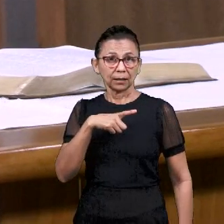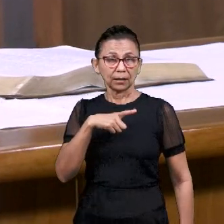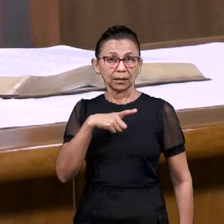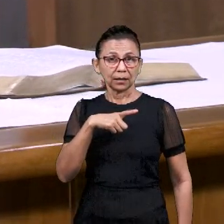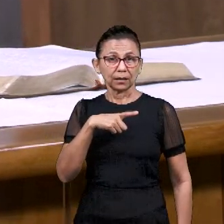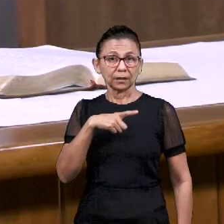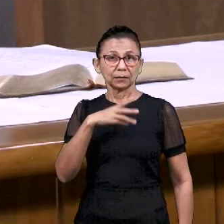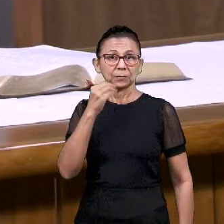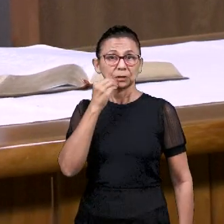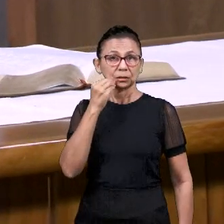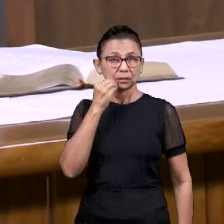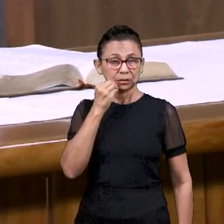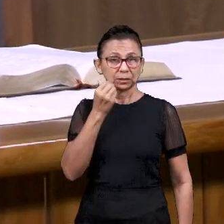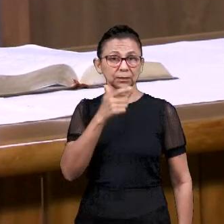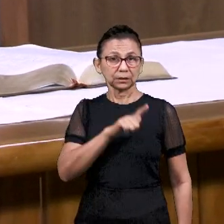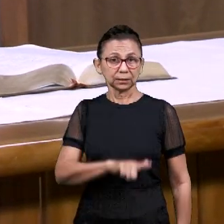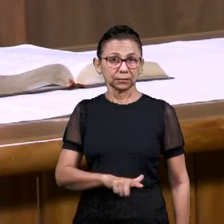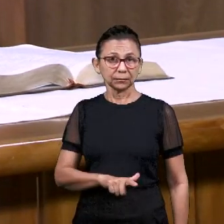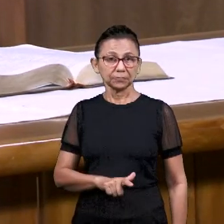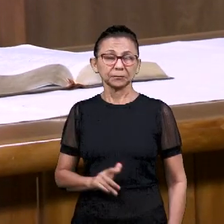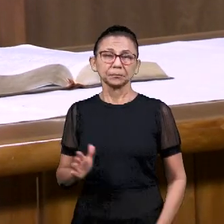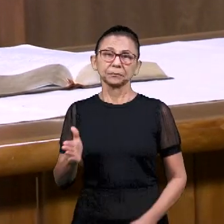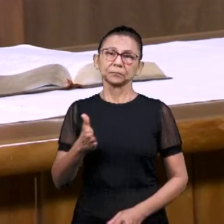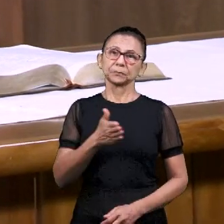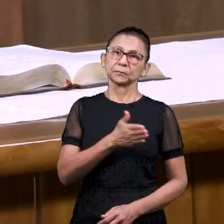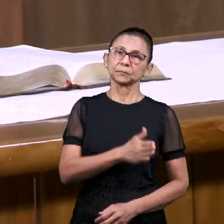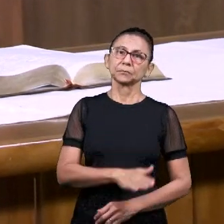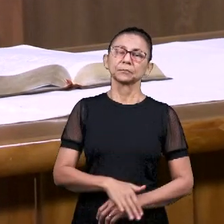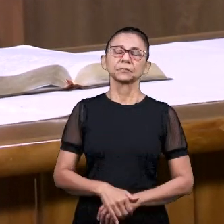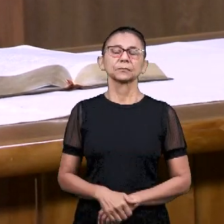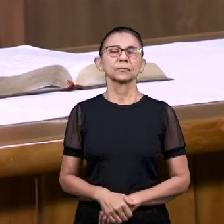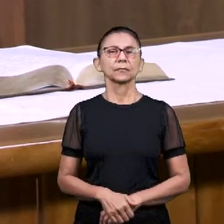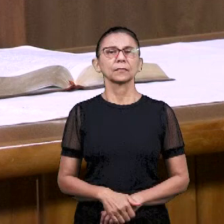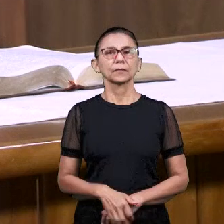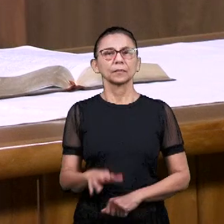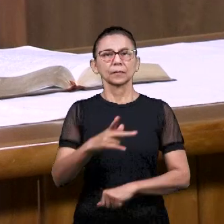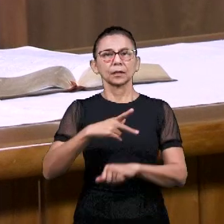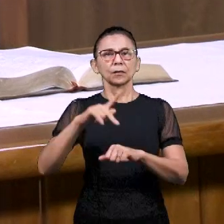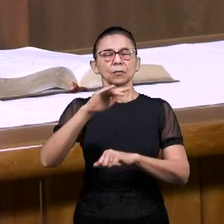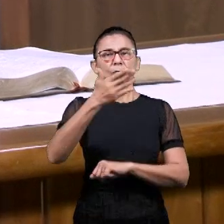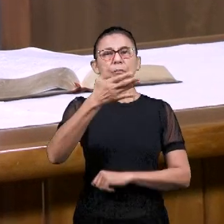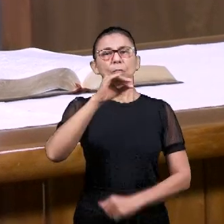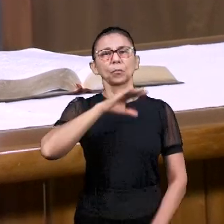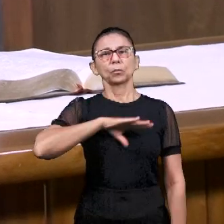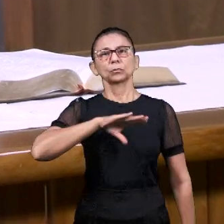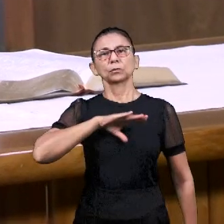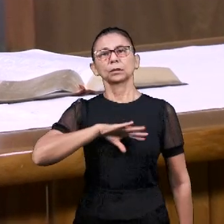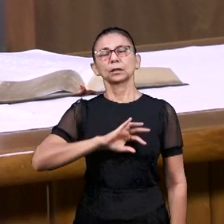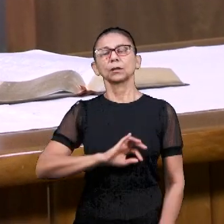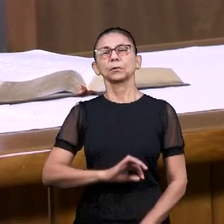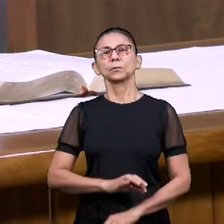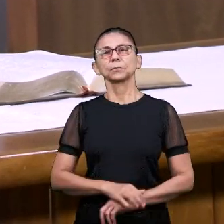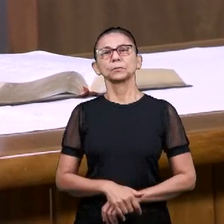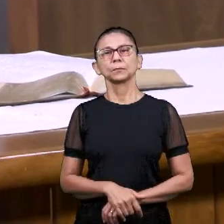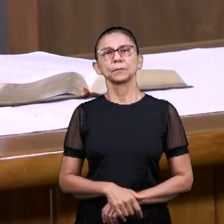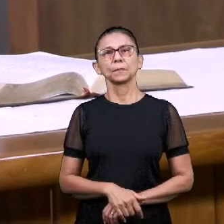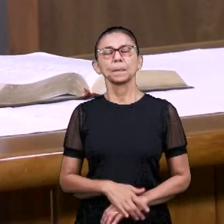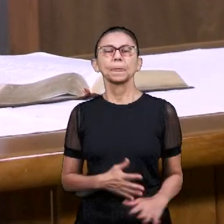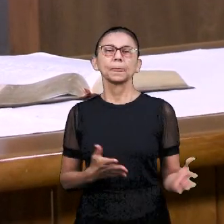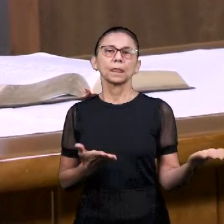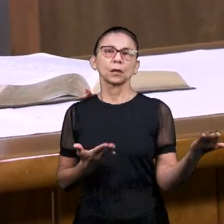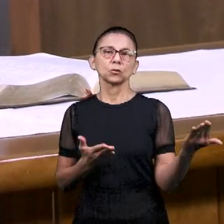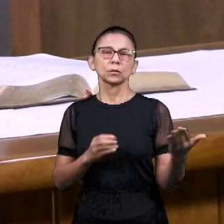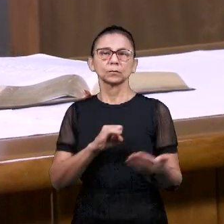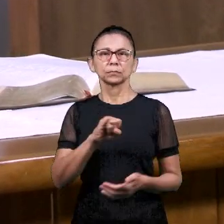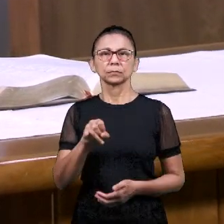qui sera donnée à nos frères et sœurs. Nous allons au Portugal, dans l'Église de Porto. Nous allons le jeune Jailson. Il va